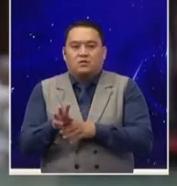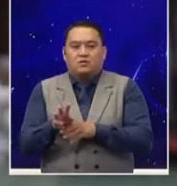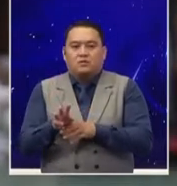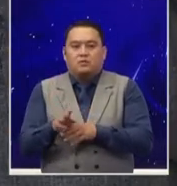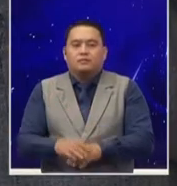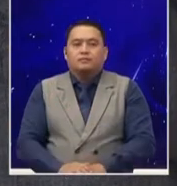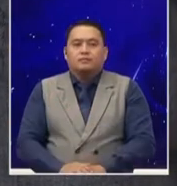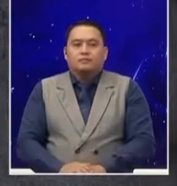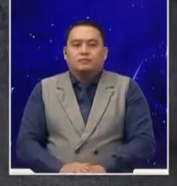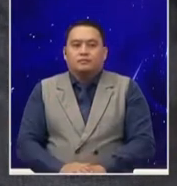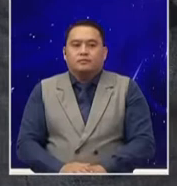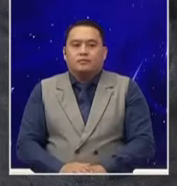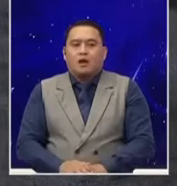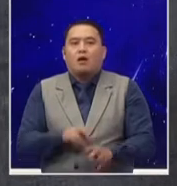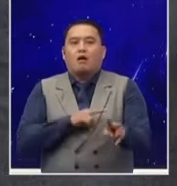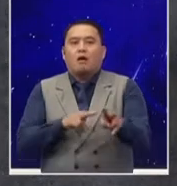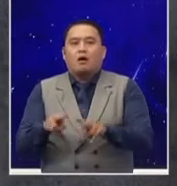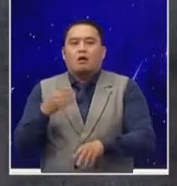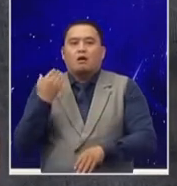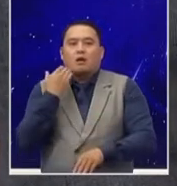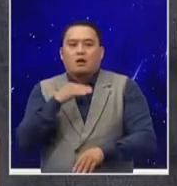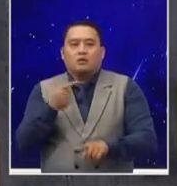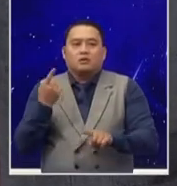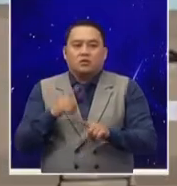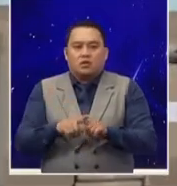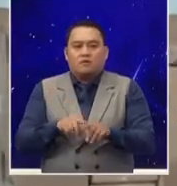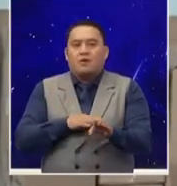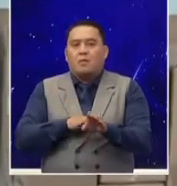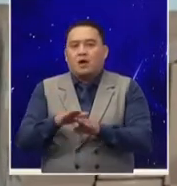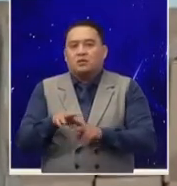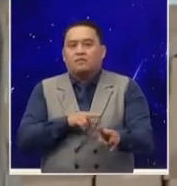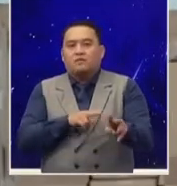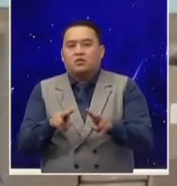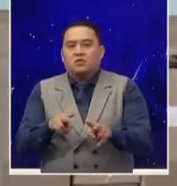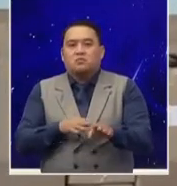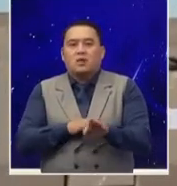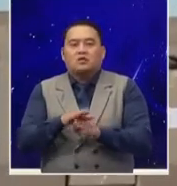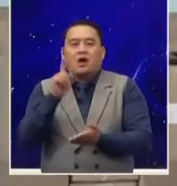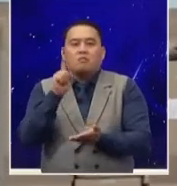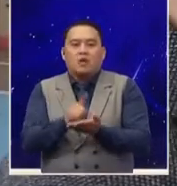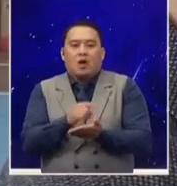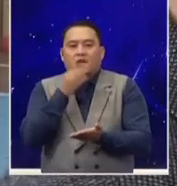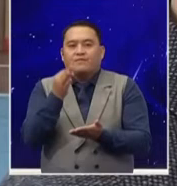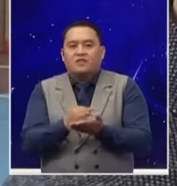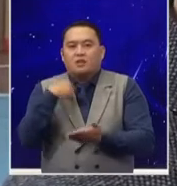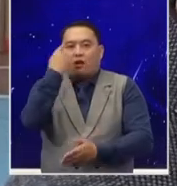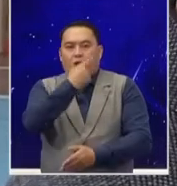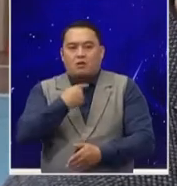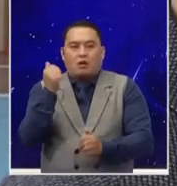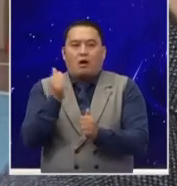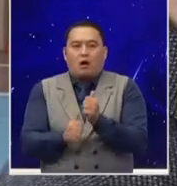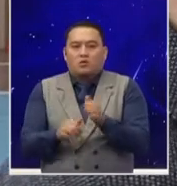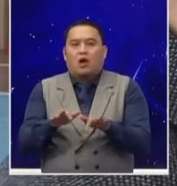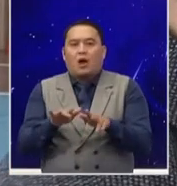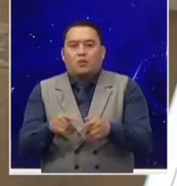ученикам. Помимо контроля качества технической стороны, осуществляется и надзор за исполнением своих обязанностей ответственных лиц, чтобы каждый